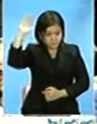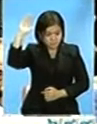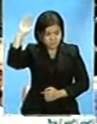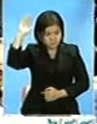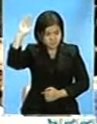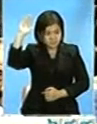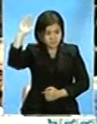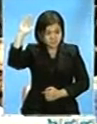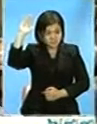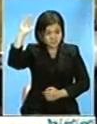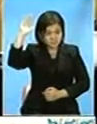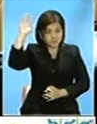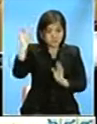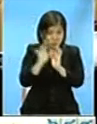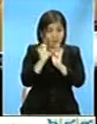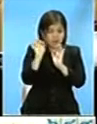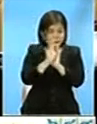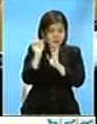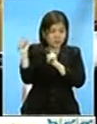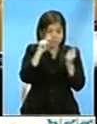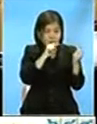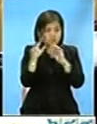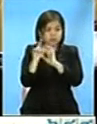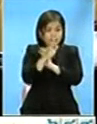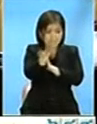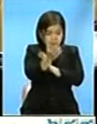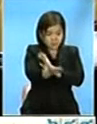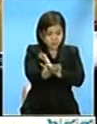ขอครั้งสุดท้ายนะฮะ ท่านประธานครับ